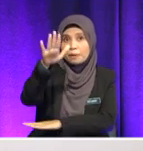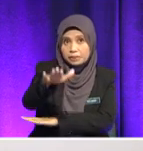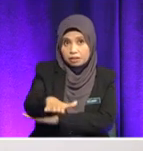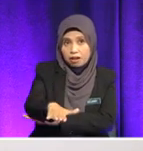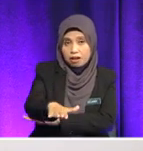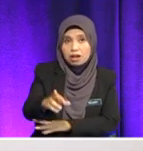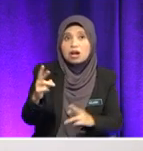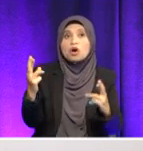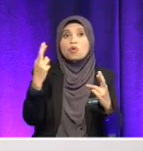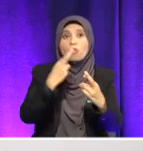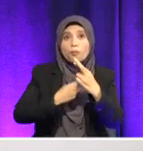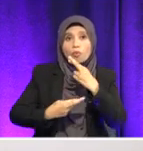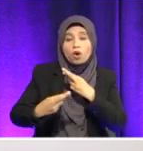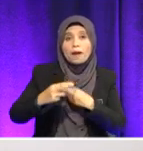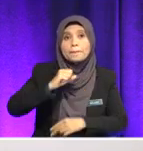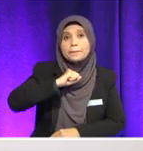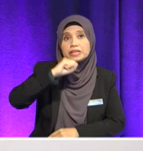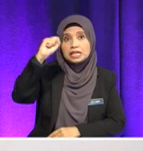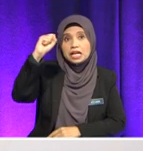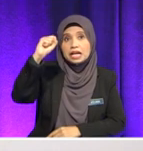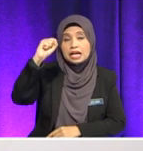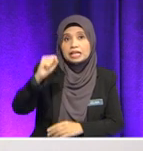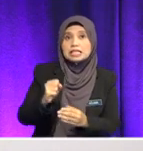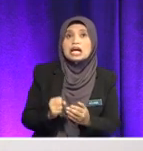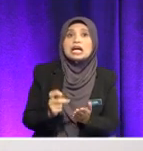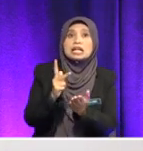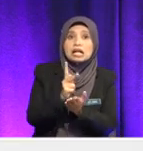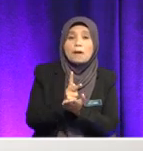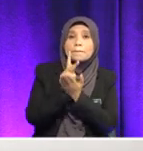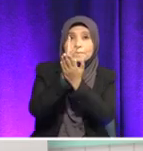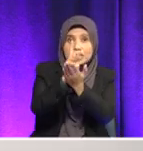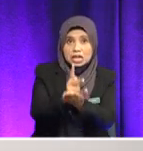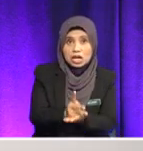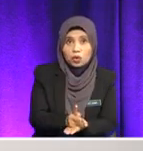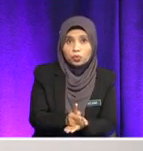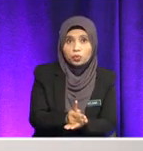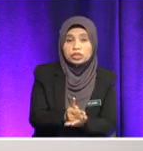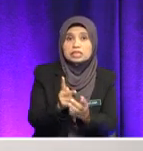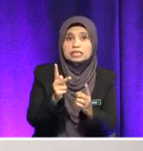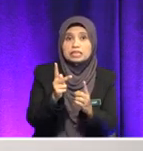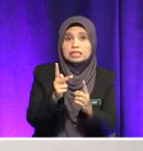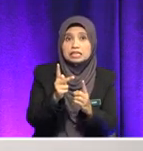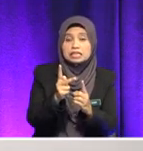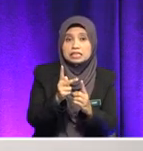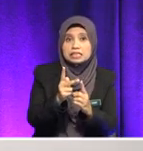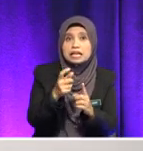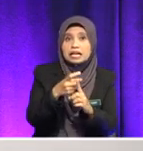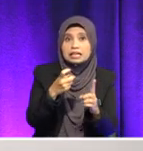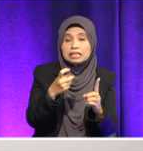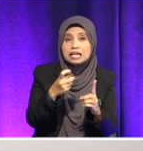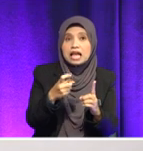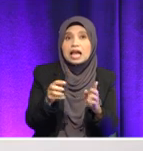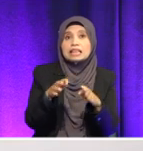rombongan kemerdekaan menaiki kapal laut MV Asia berlepas dari pelabuhan Tanjung